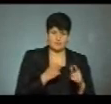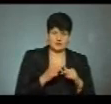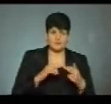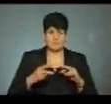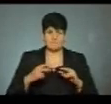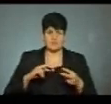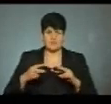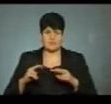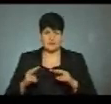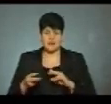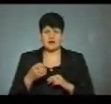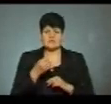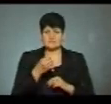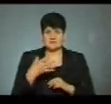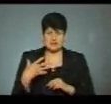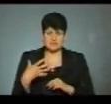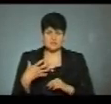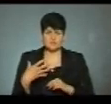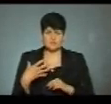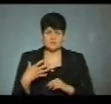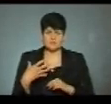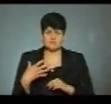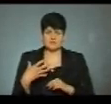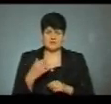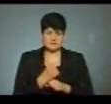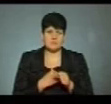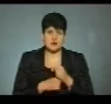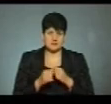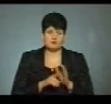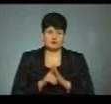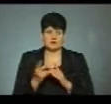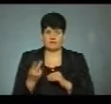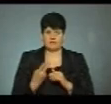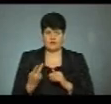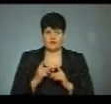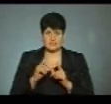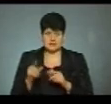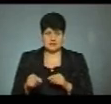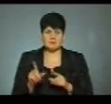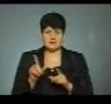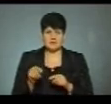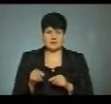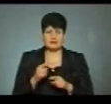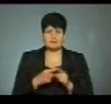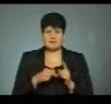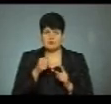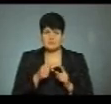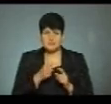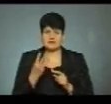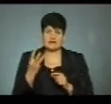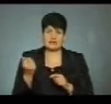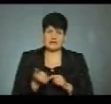мінялася ротація. А вже з 15-го з Пасхи почали двоє їздити. Але ми їхали так на півмісяця, на три